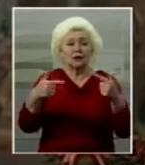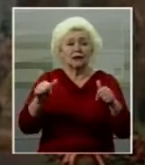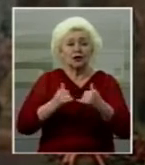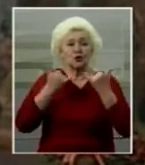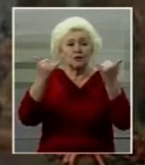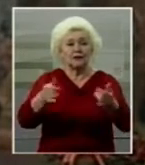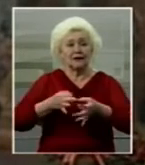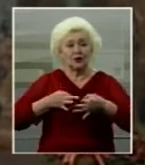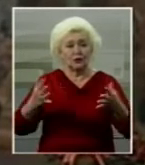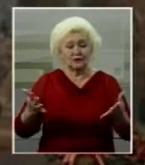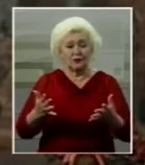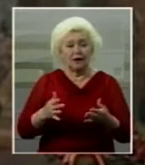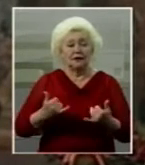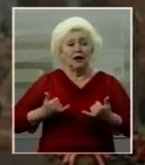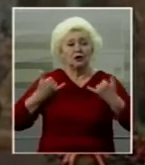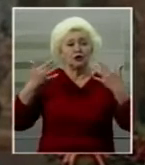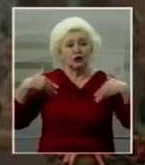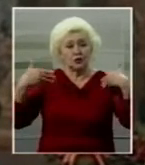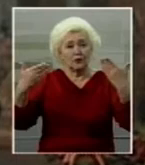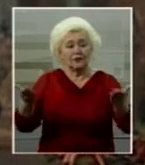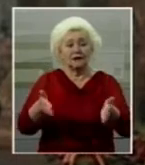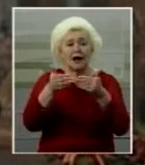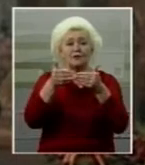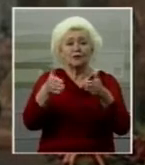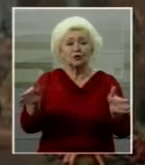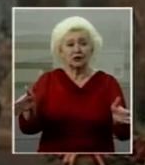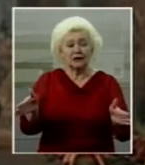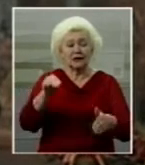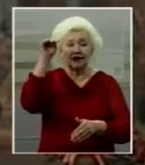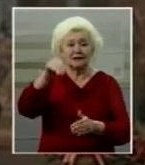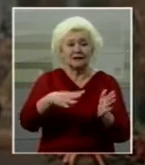ювілейного свята щиро вітає і випускників